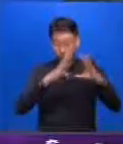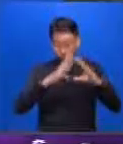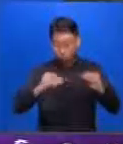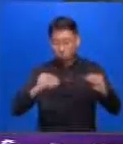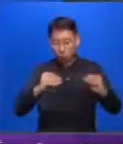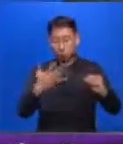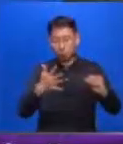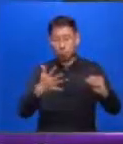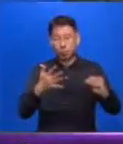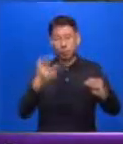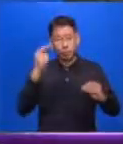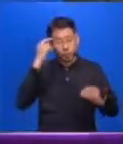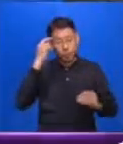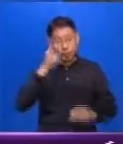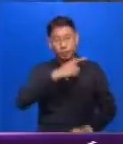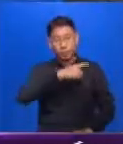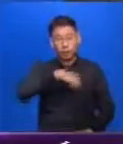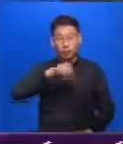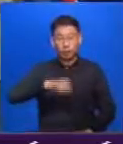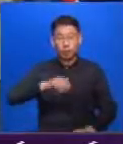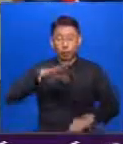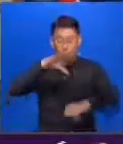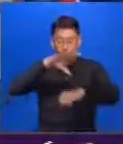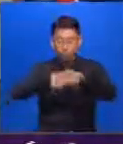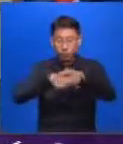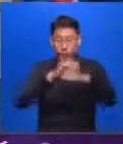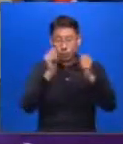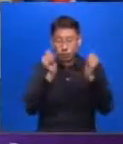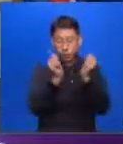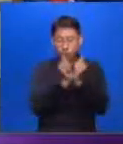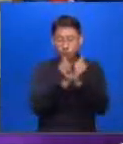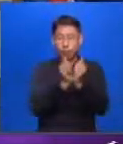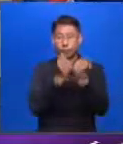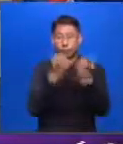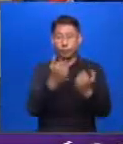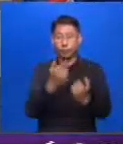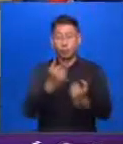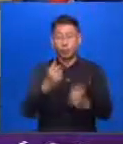รวมถึงที่ศาลอาญาได้ออกหมายจับข้อหากบฏต่อนายสุเทพเทือกสุบรรณกับพวกด้วยค่ะ